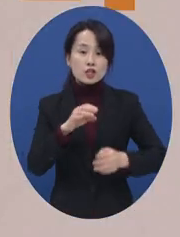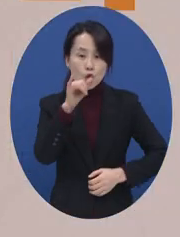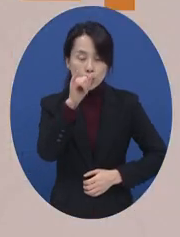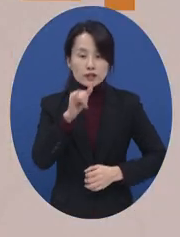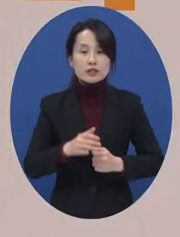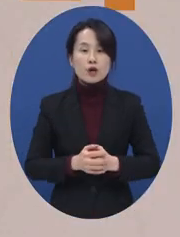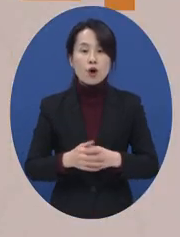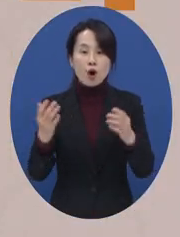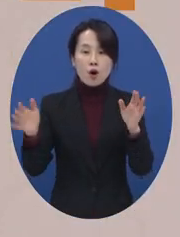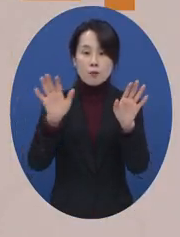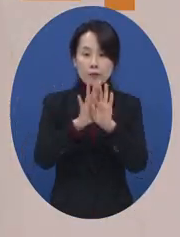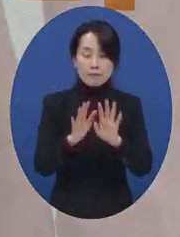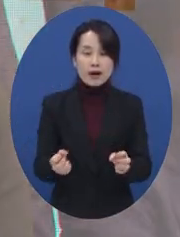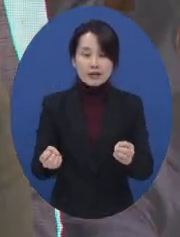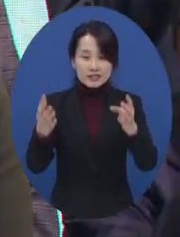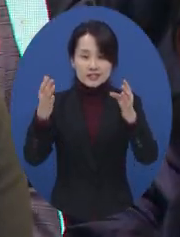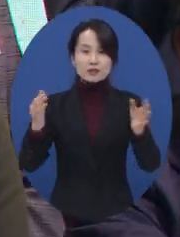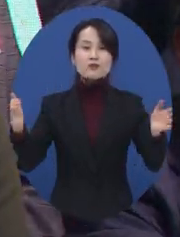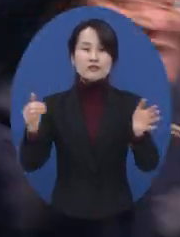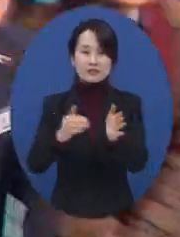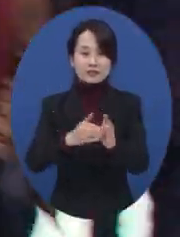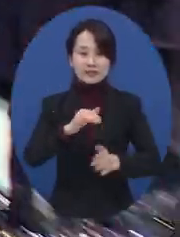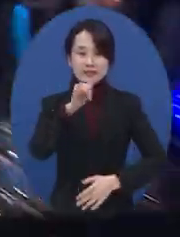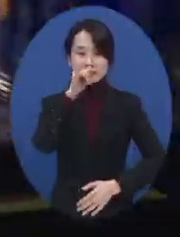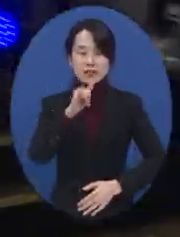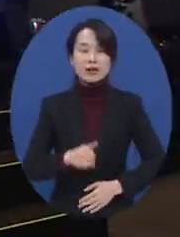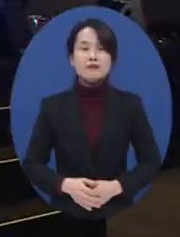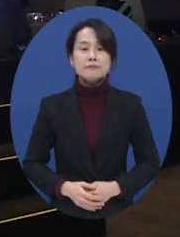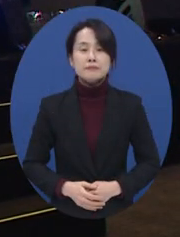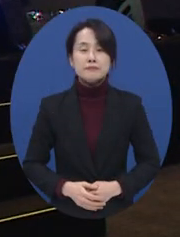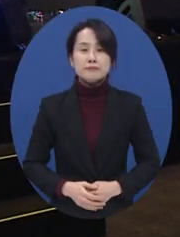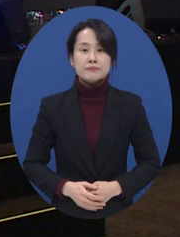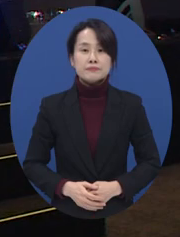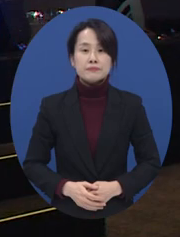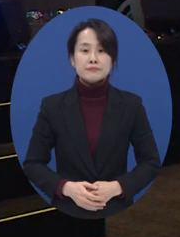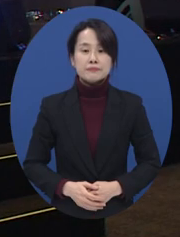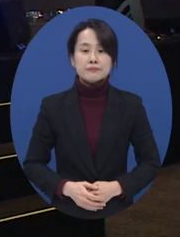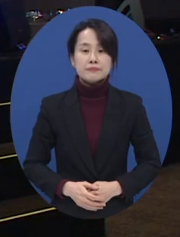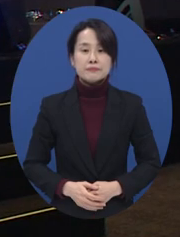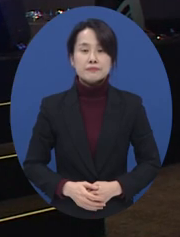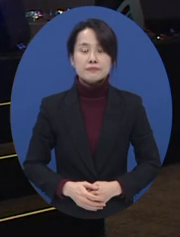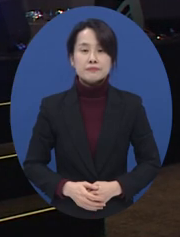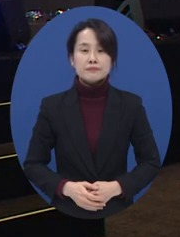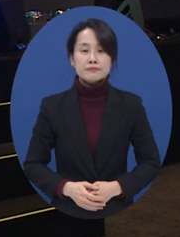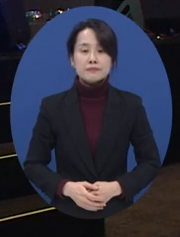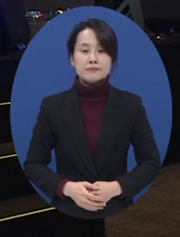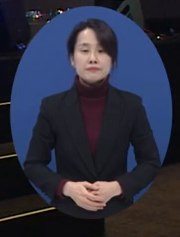종합 의견을 나누는 폐막식 행사를 끝으로 마무리됩니다. 경기주TV 한선지입니다.